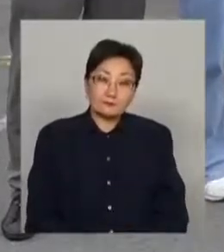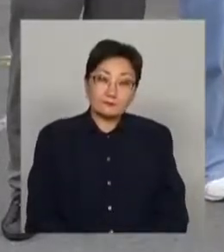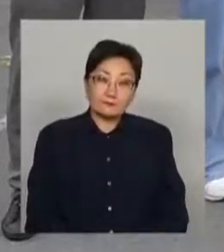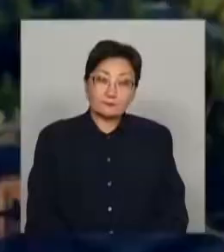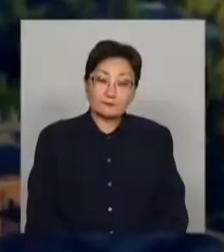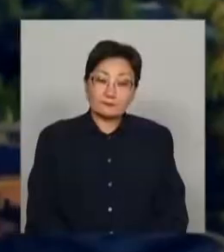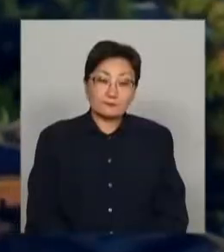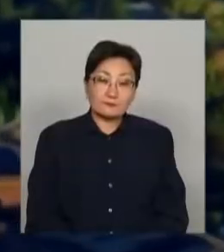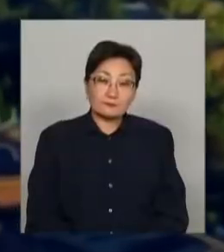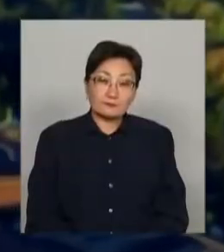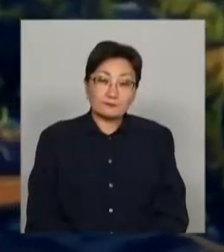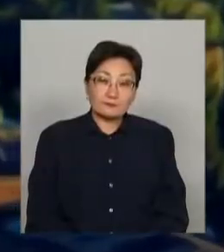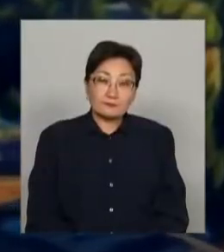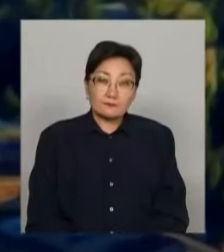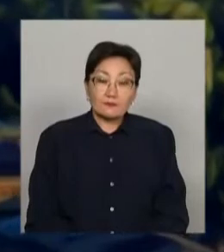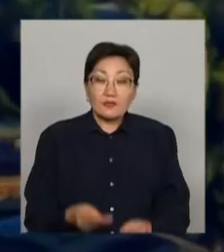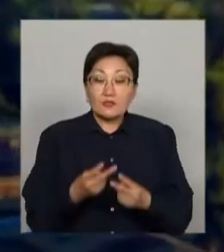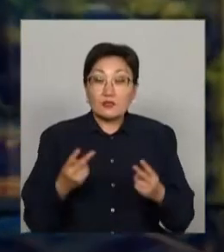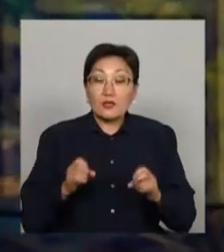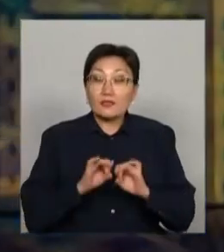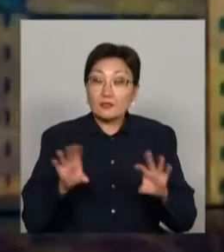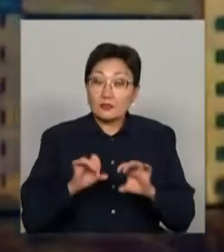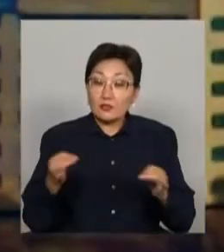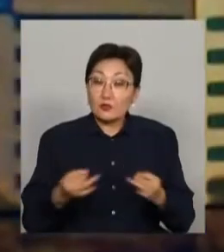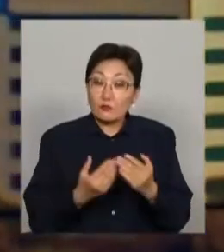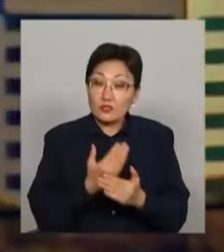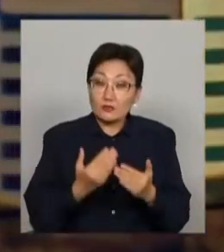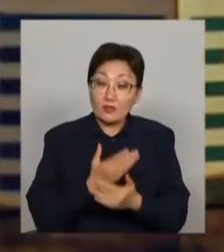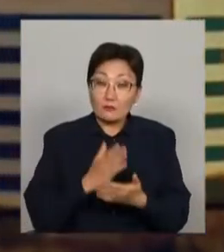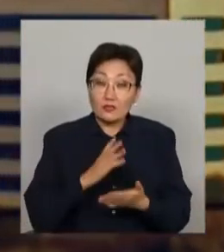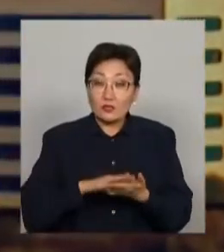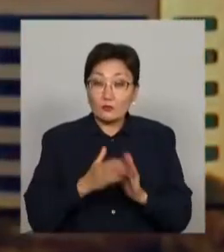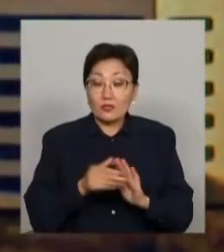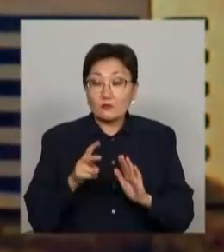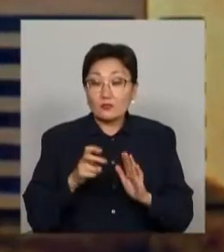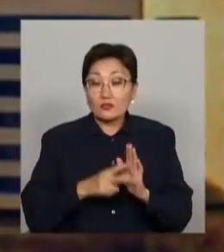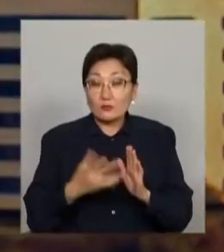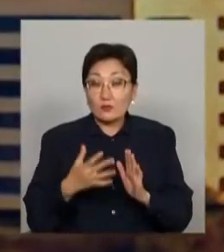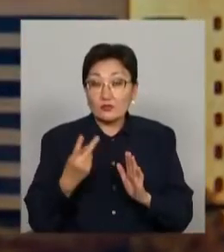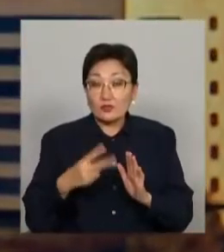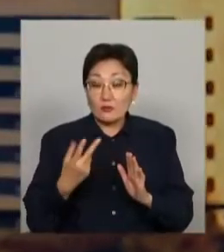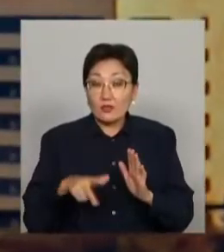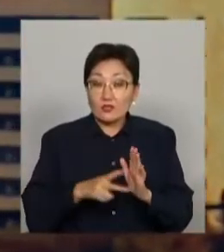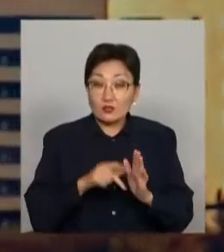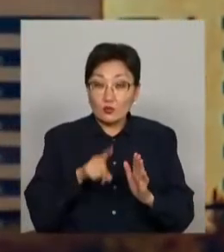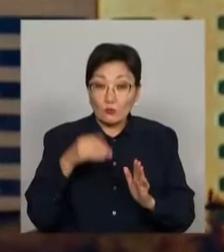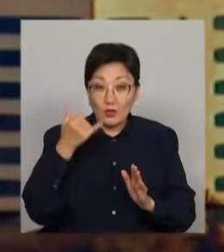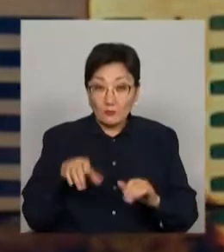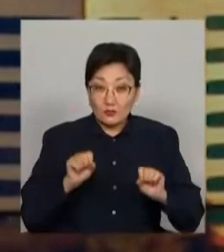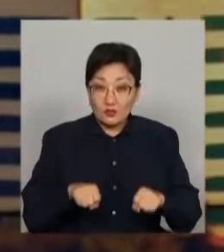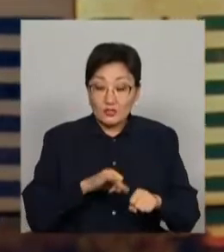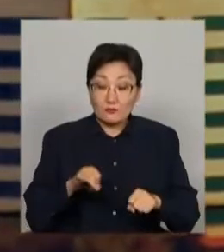телеарнасы. Құрметті көрермен, бөлісер қызықты ақпар болса, редакциямыздың 275-2048 нөміріне